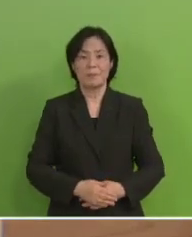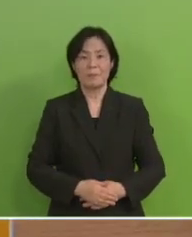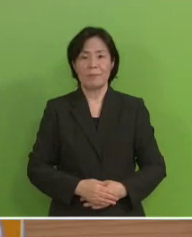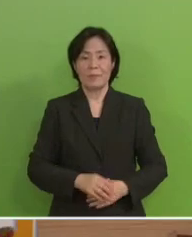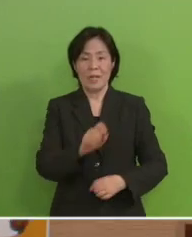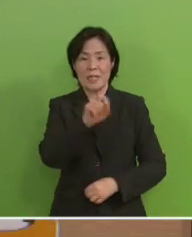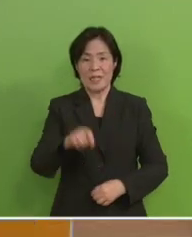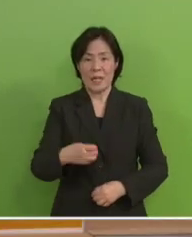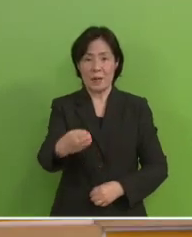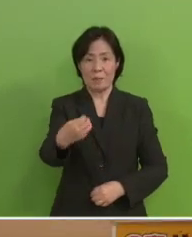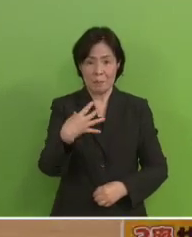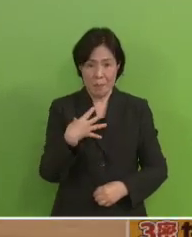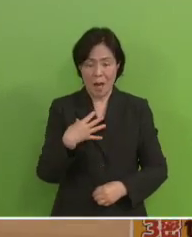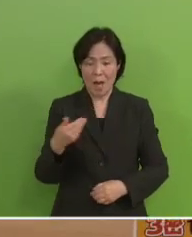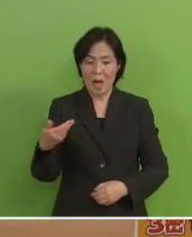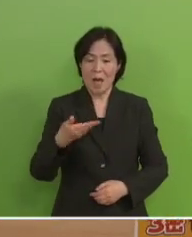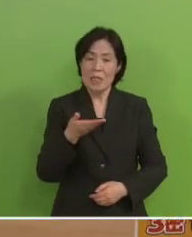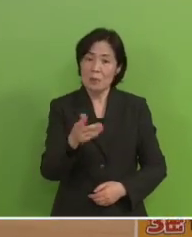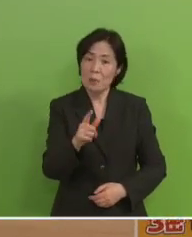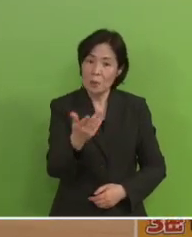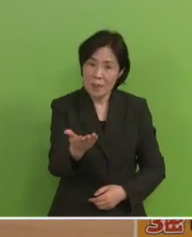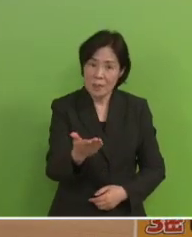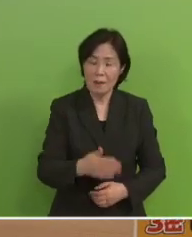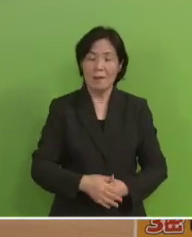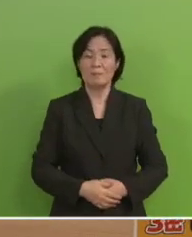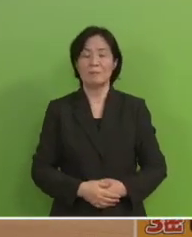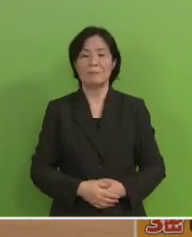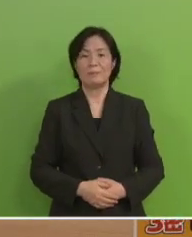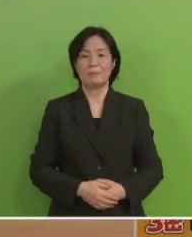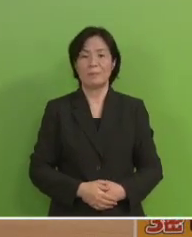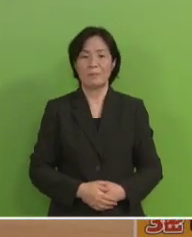まだ票事項に質問のあるしお願いします